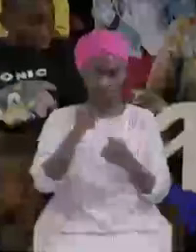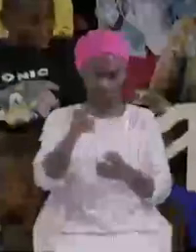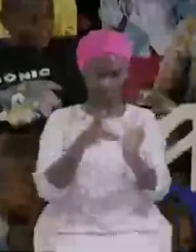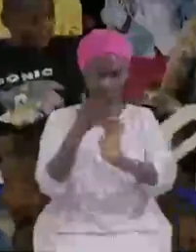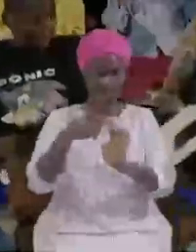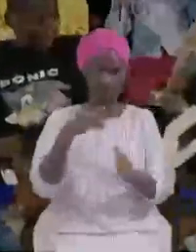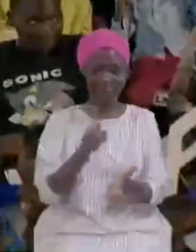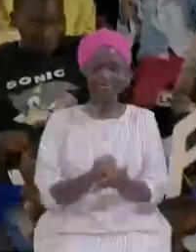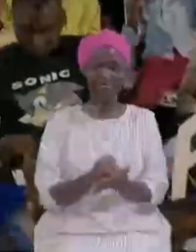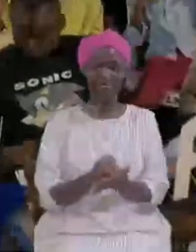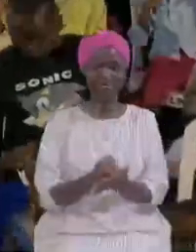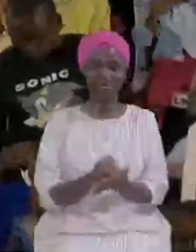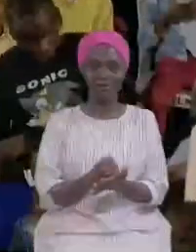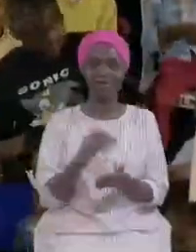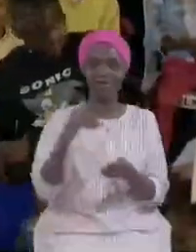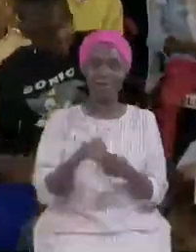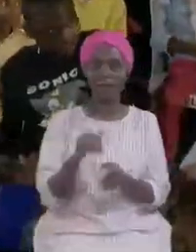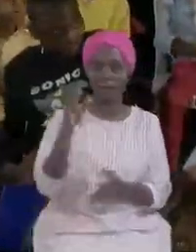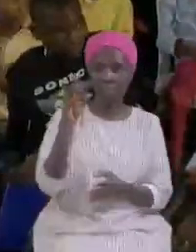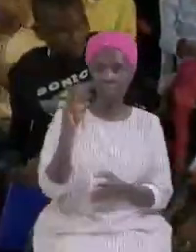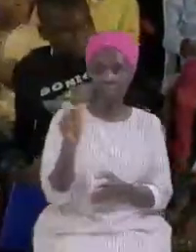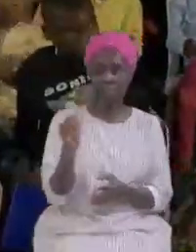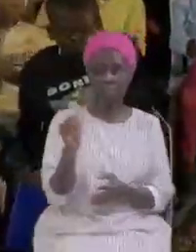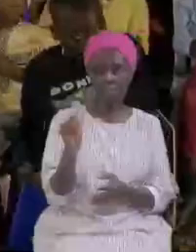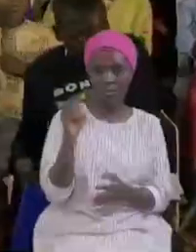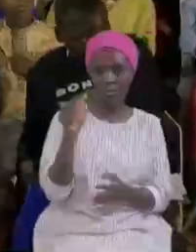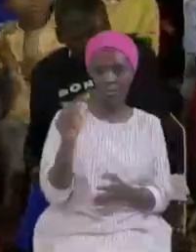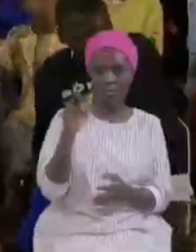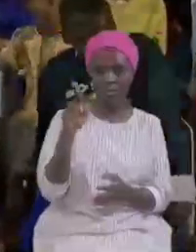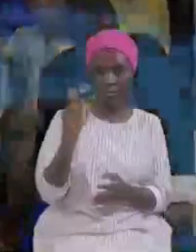reviendra en toi. En Marc chapitre 5.